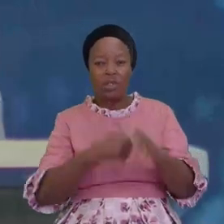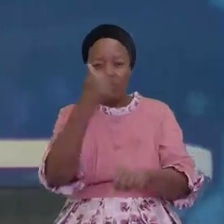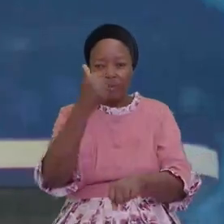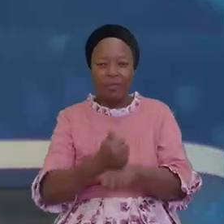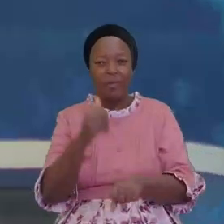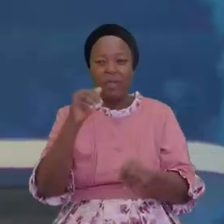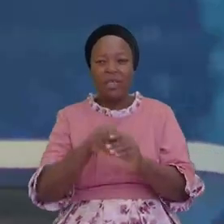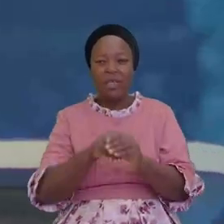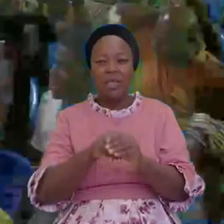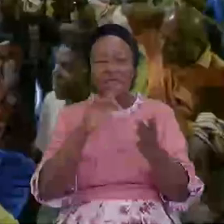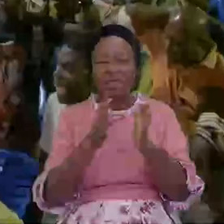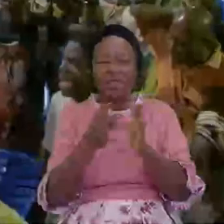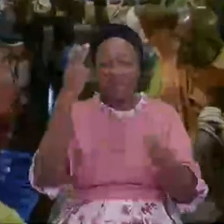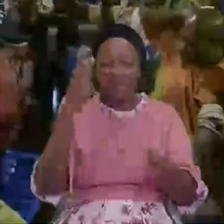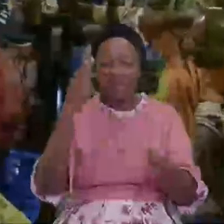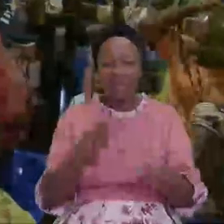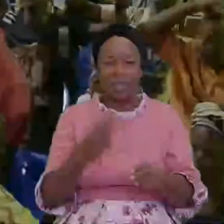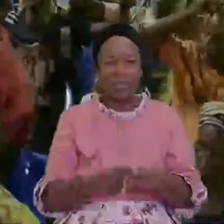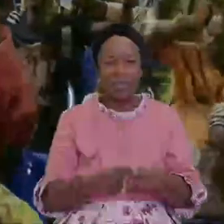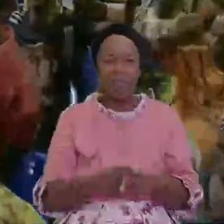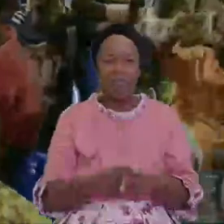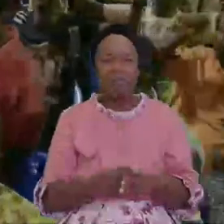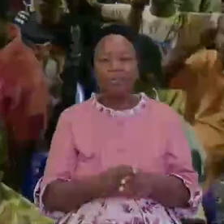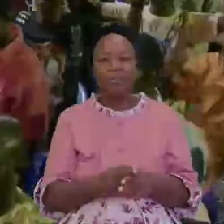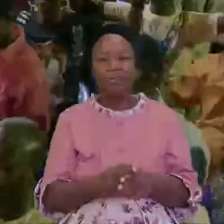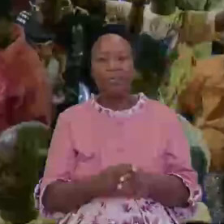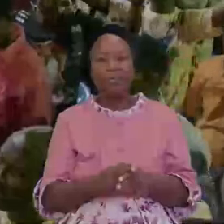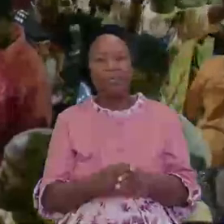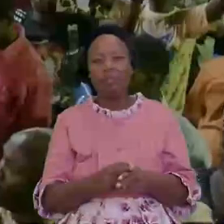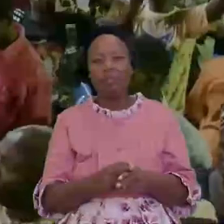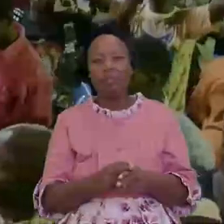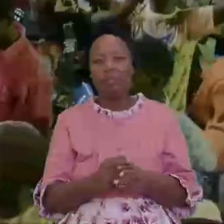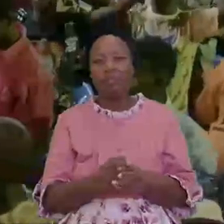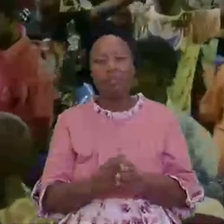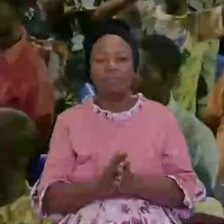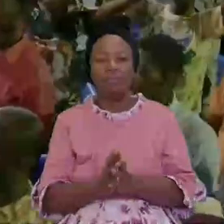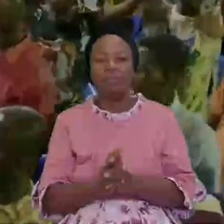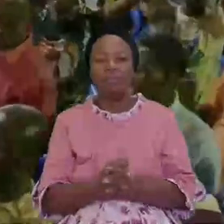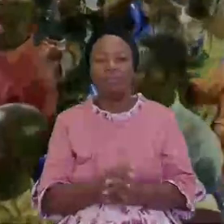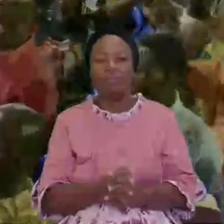Ton miracle est confirmé au nom de Jésus.